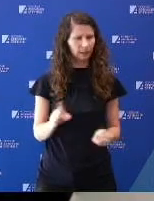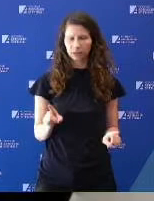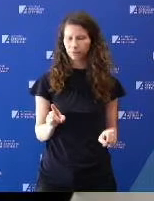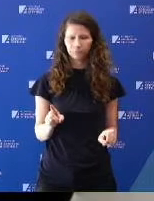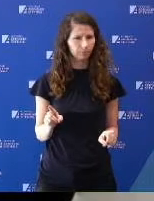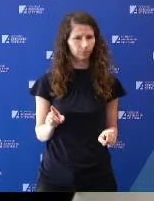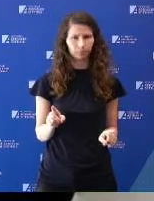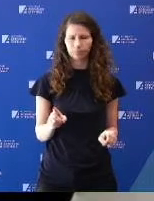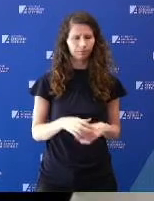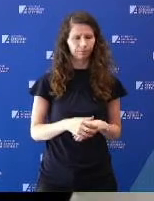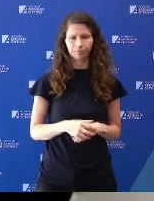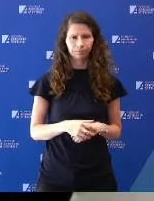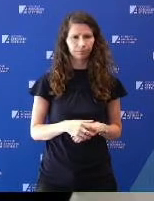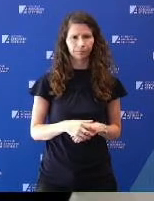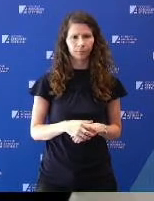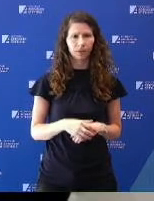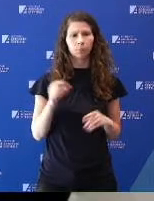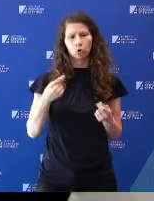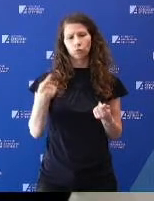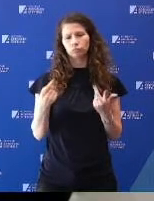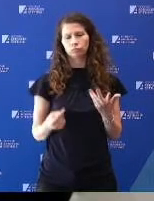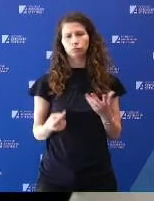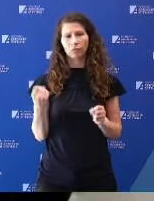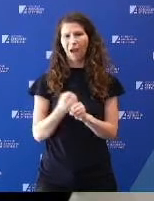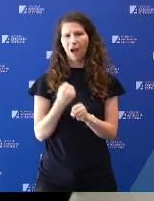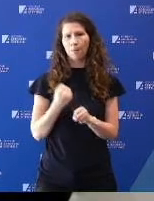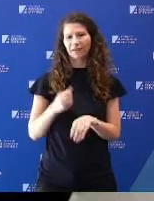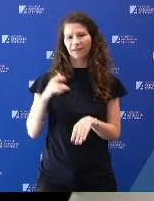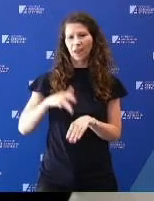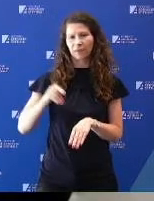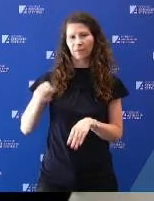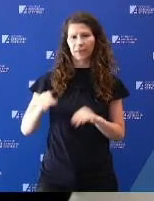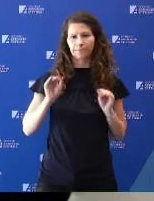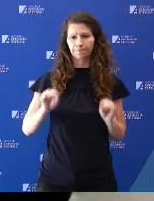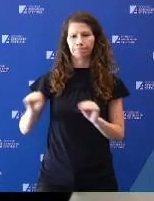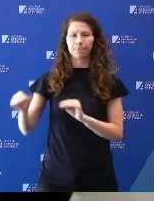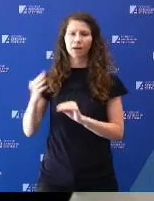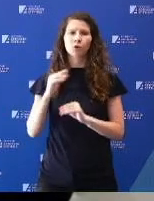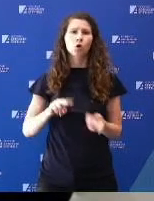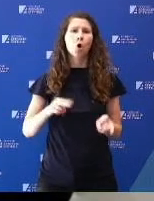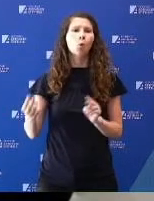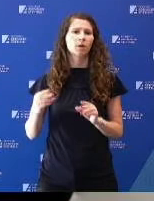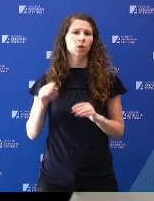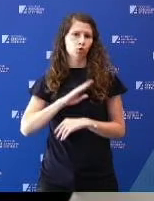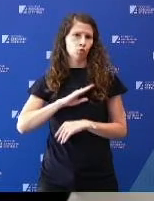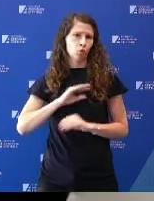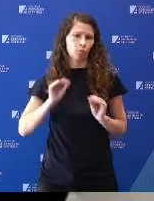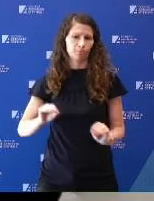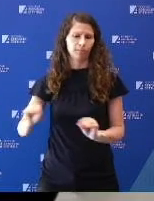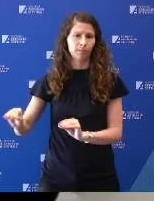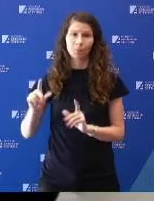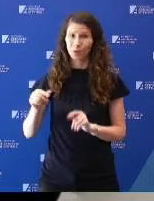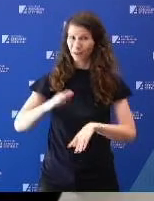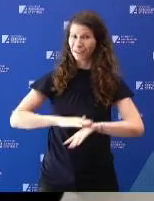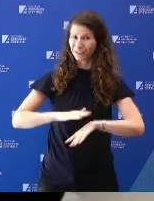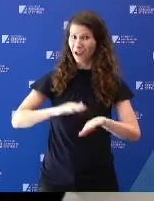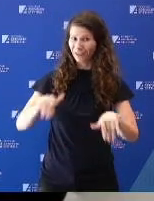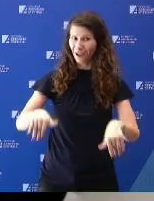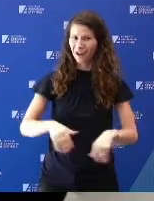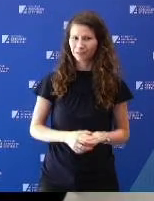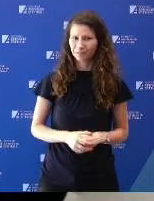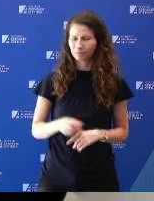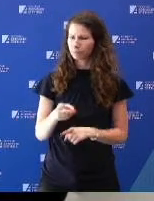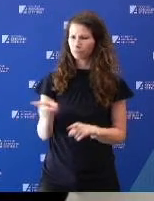realisieren werden. Wenn wir also diese ganzen ArbeiterInnen haben, die wir umschulen wollen, dann haben wir Zeit und die können einfach